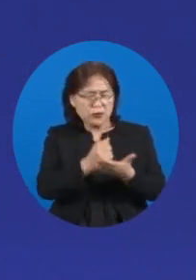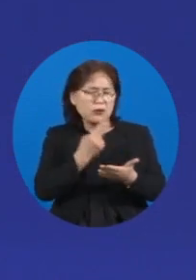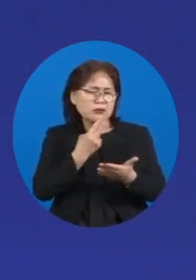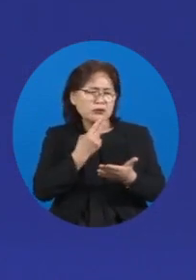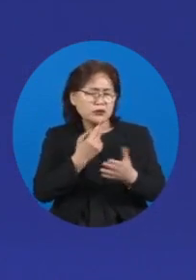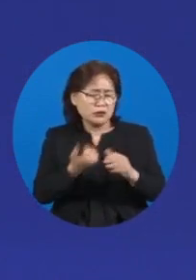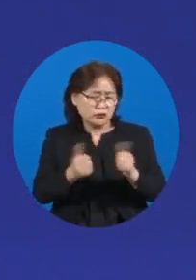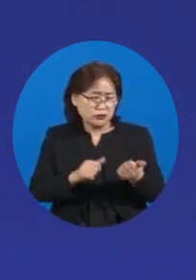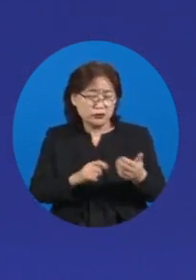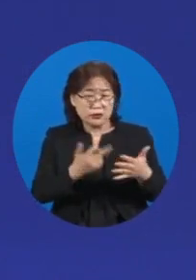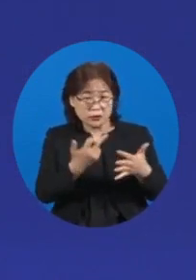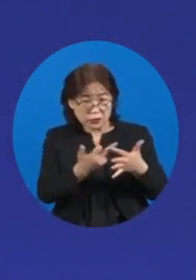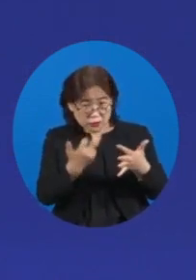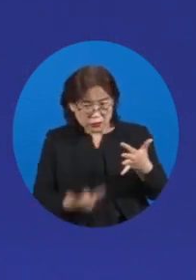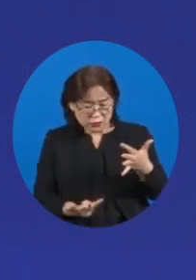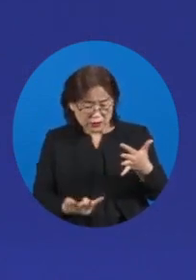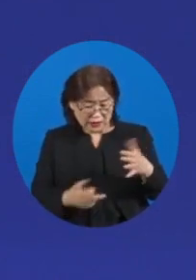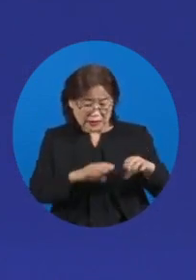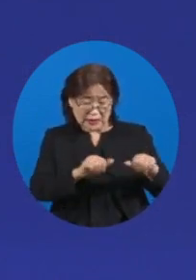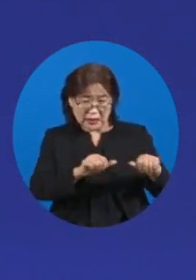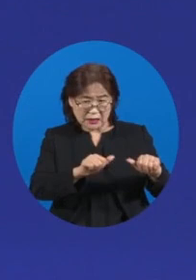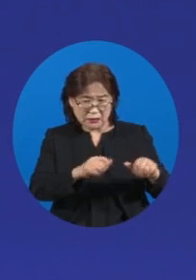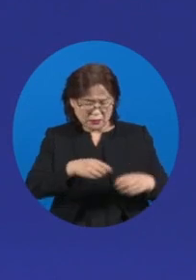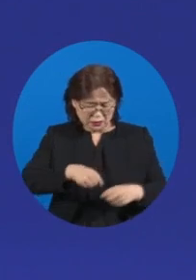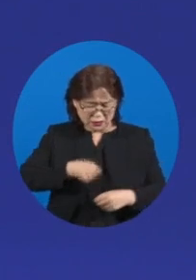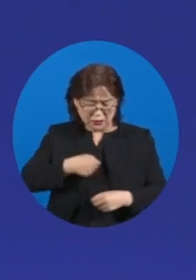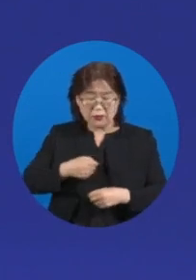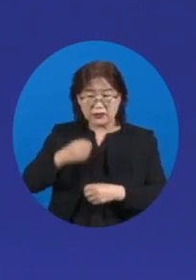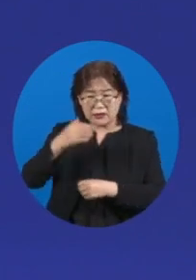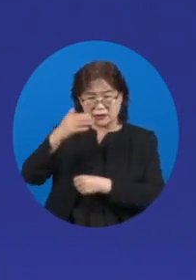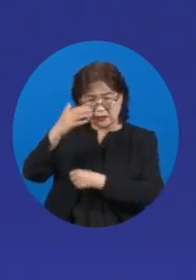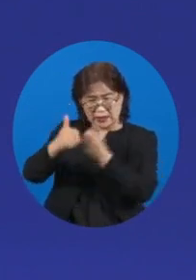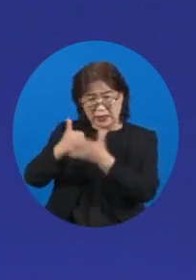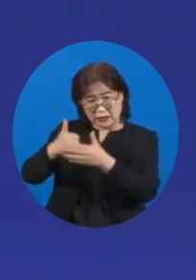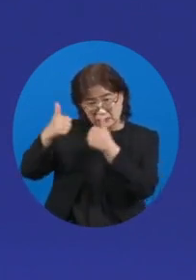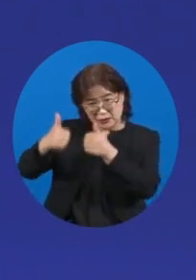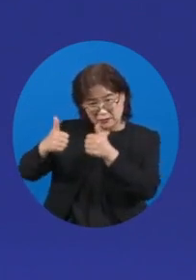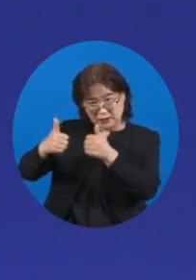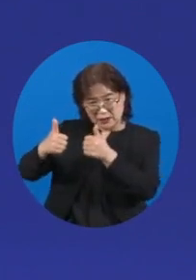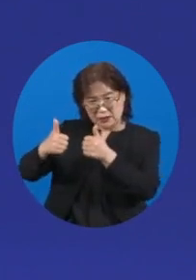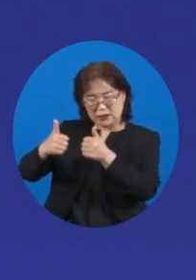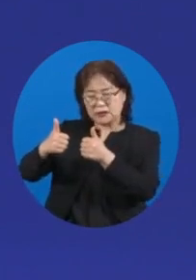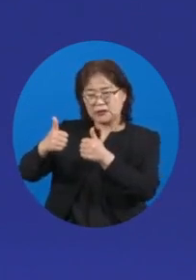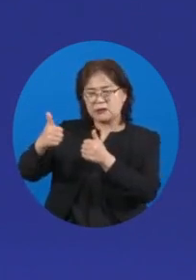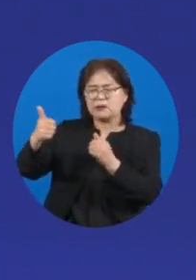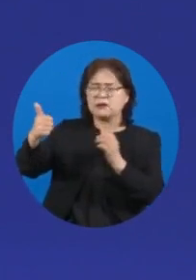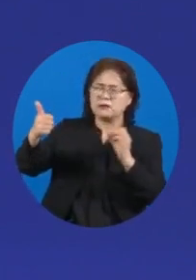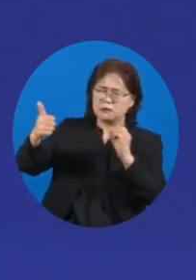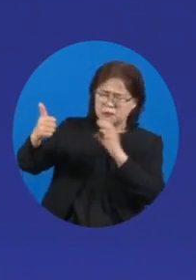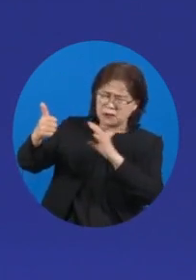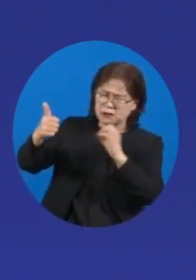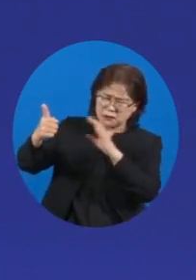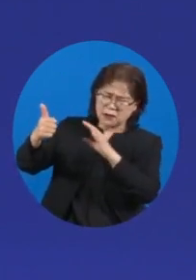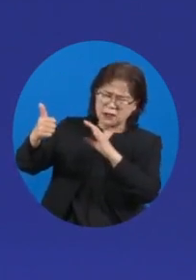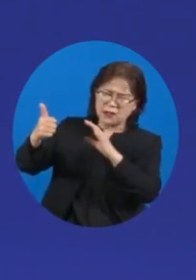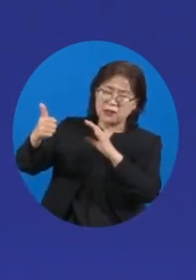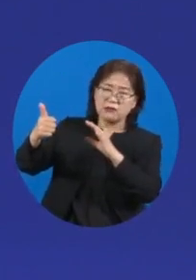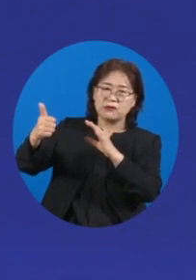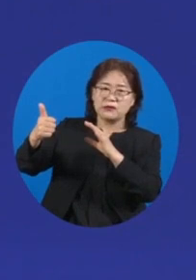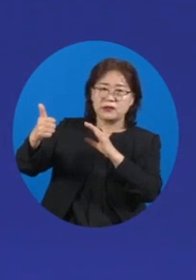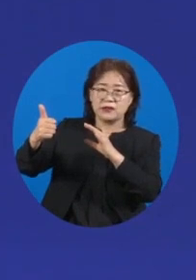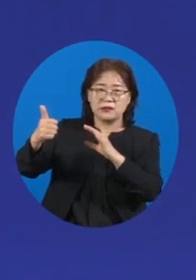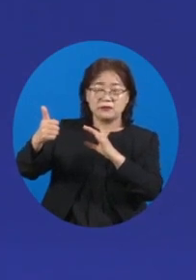피가 땅에서부터 의로우신 재판장 되신 하나님께 강렬히 호소를 하고